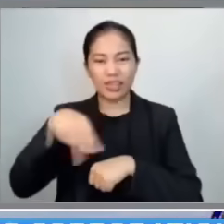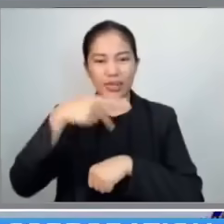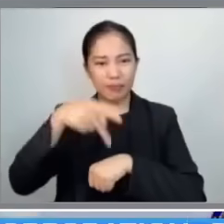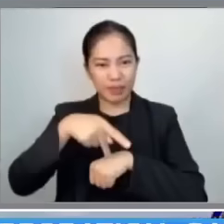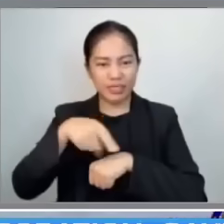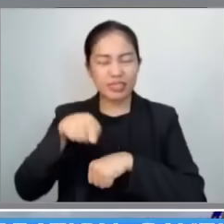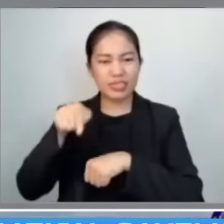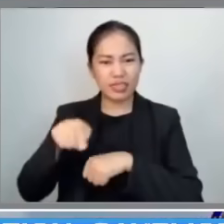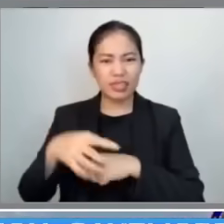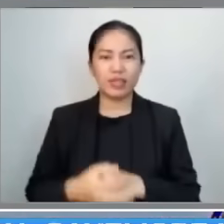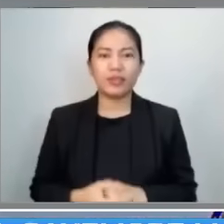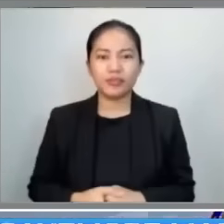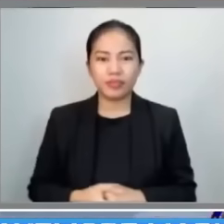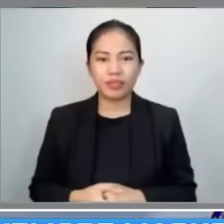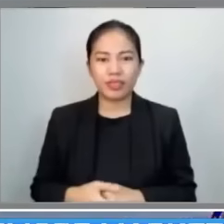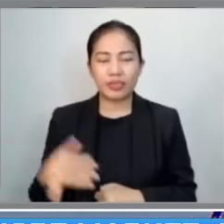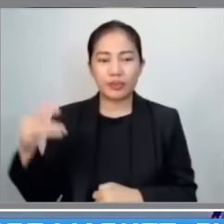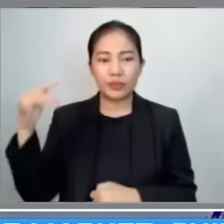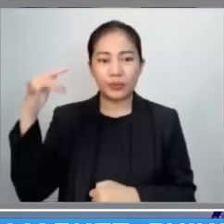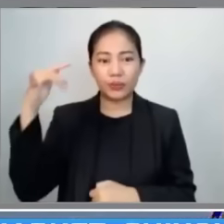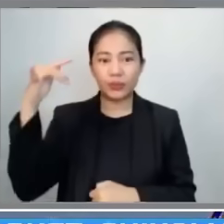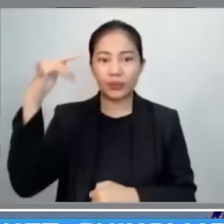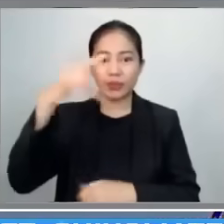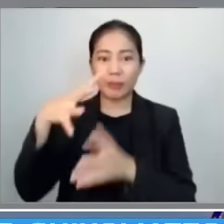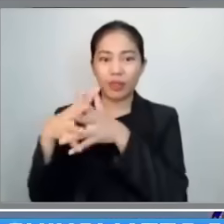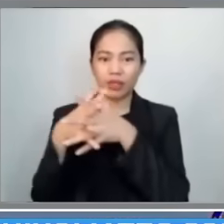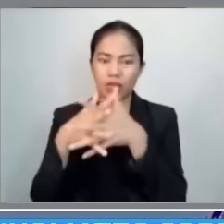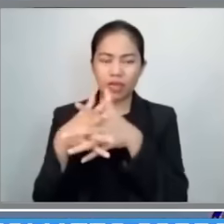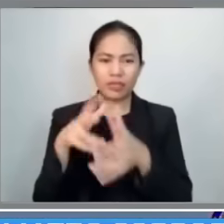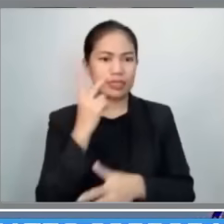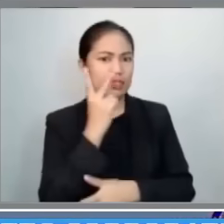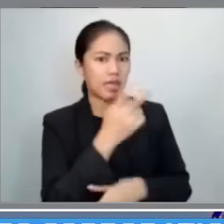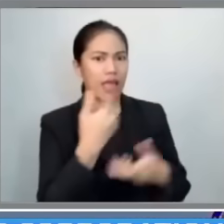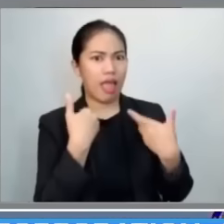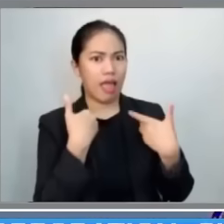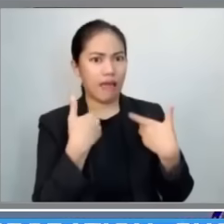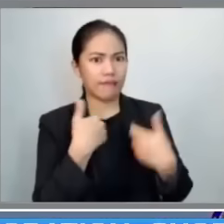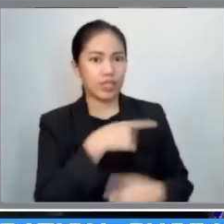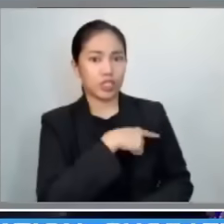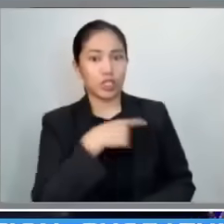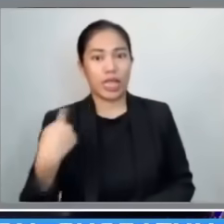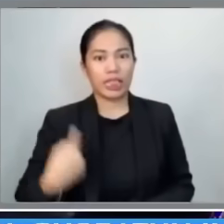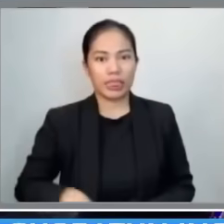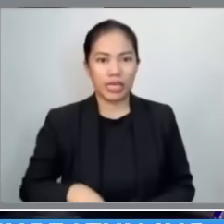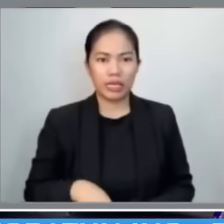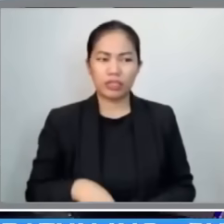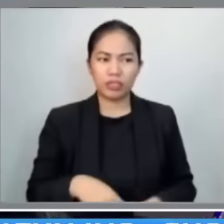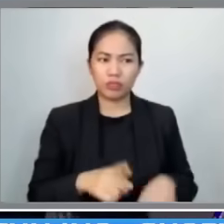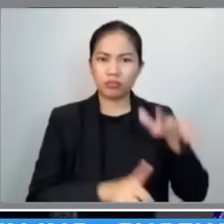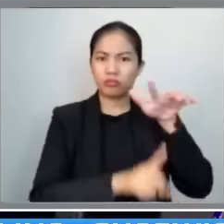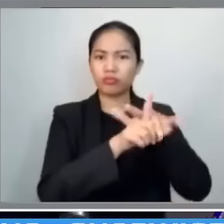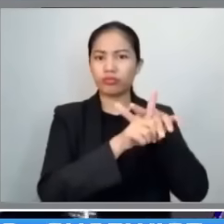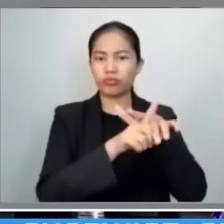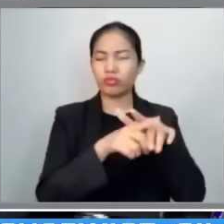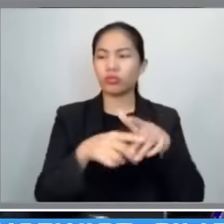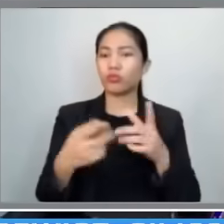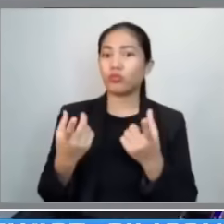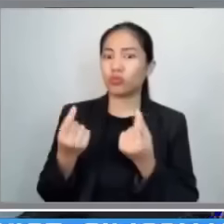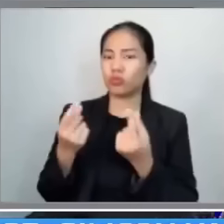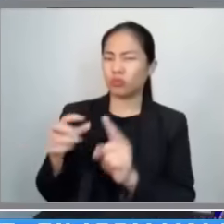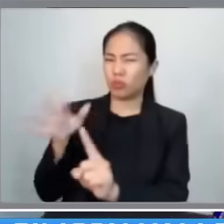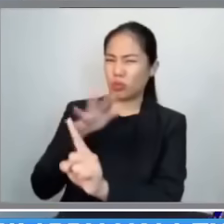pinalipad aircraft ng China na tila na nagmamasid sa mga air and sea assets na kasama sa joint Patrol liban